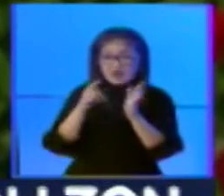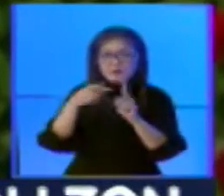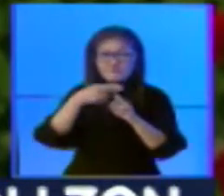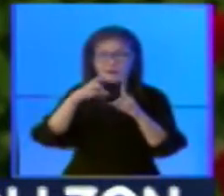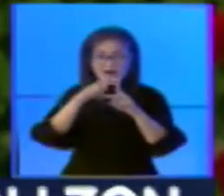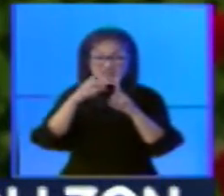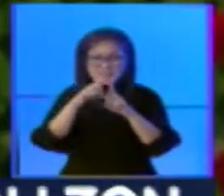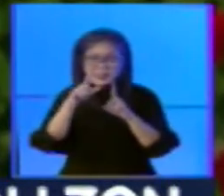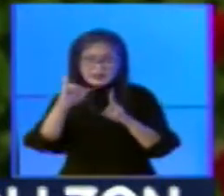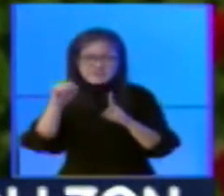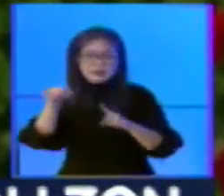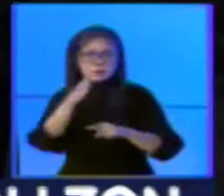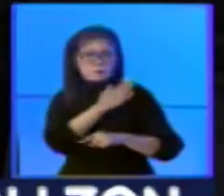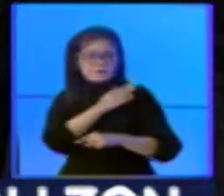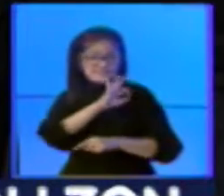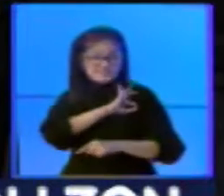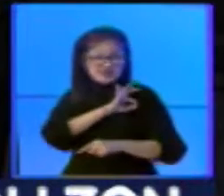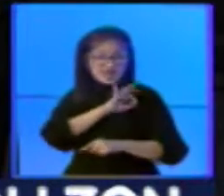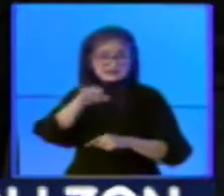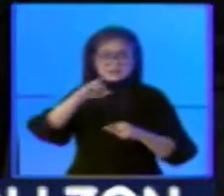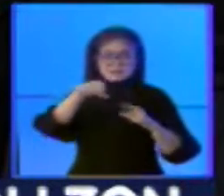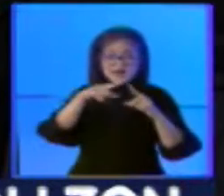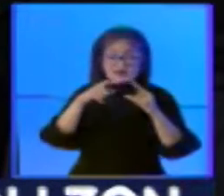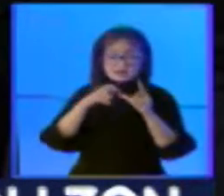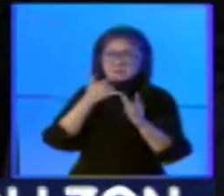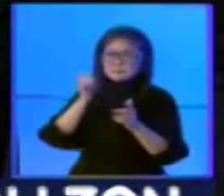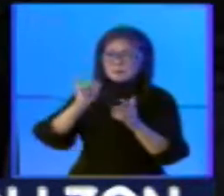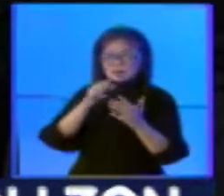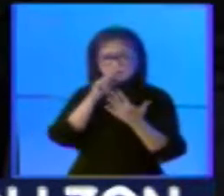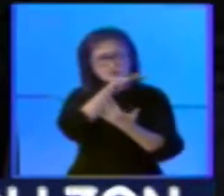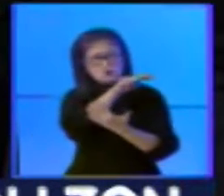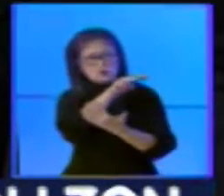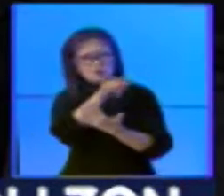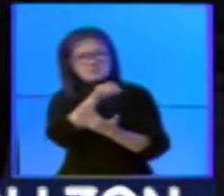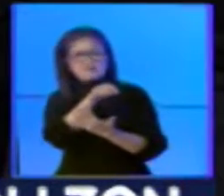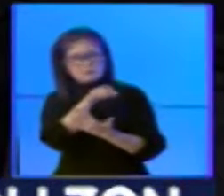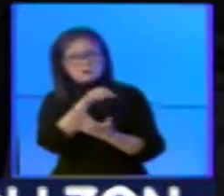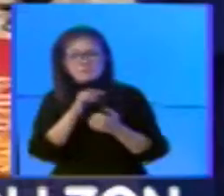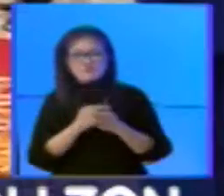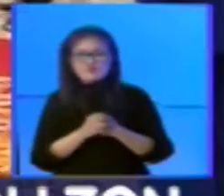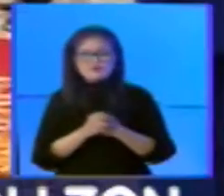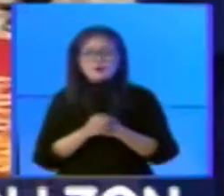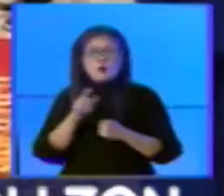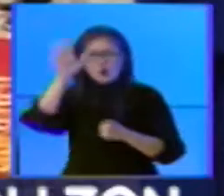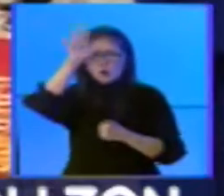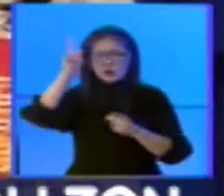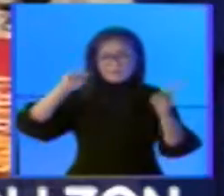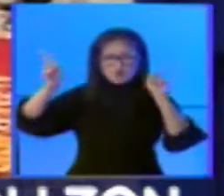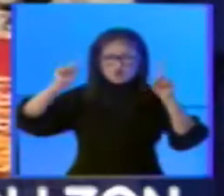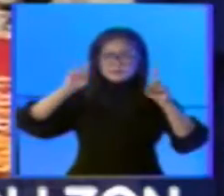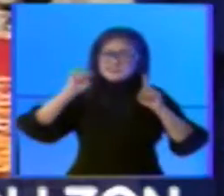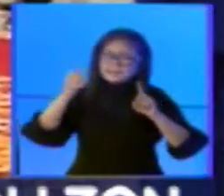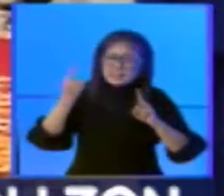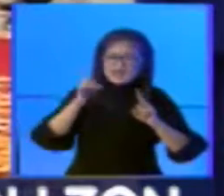Kehormatan di Istana Negara Kamis kemarin menjadi sorotan publik politisi yang kerap mengkritik Presiden Joko Widodo